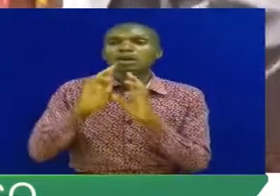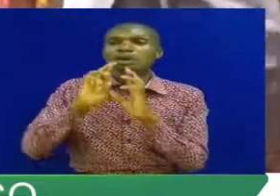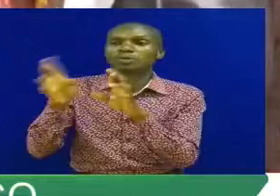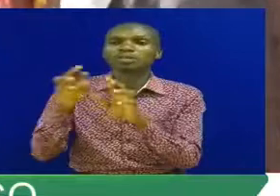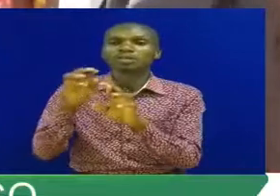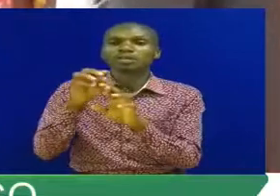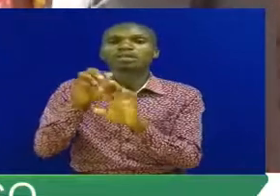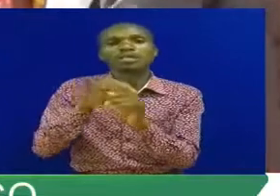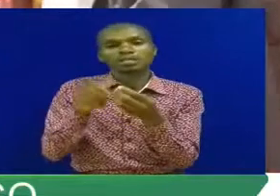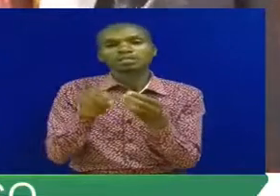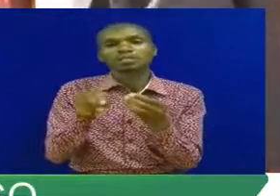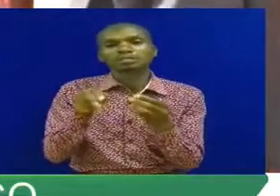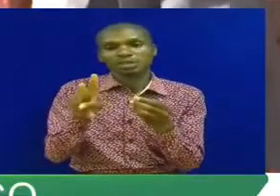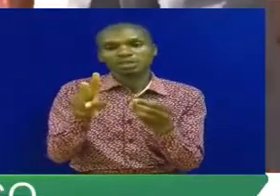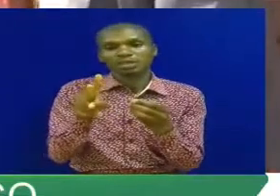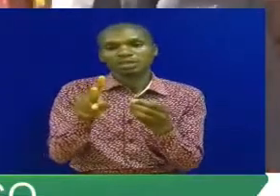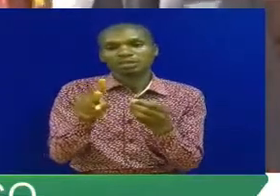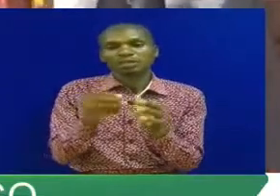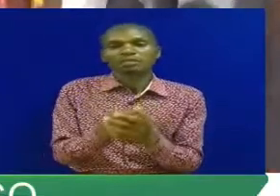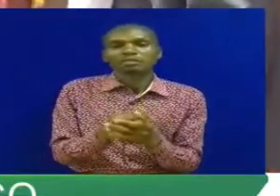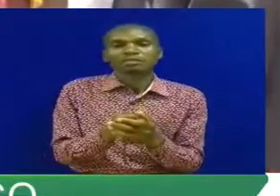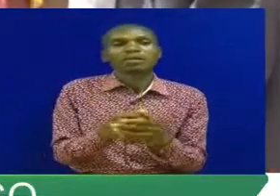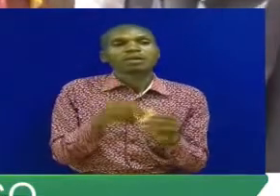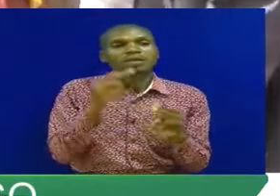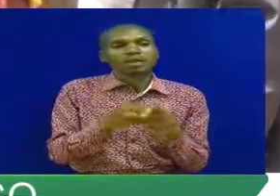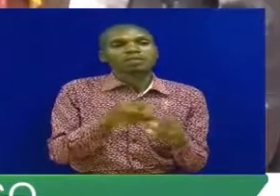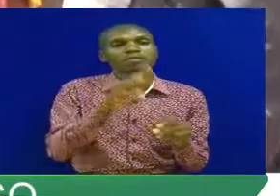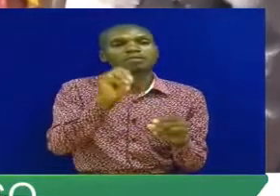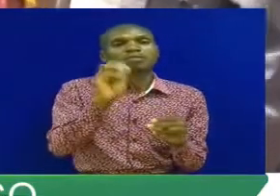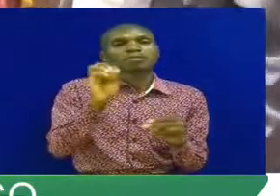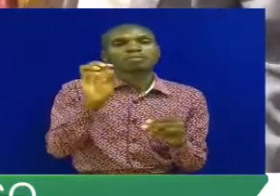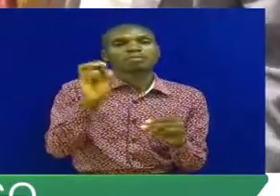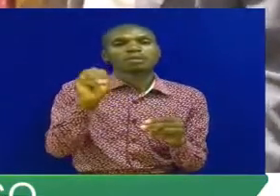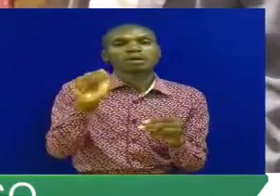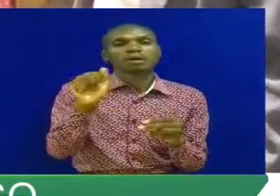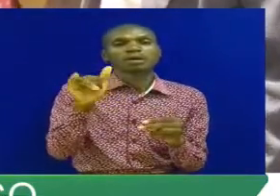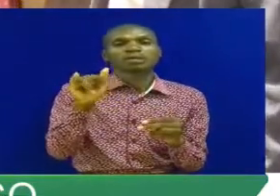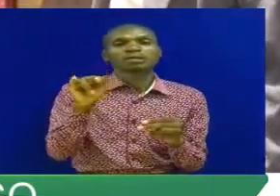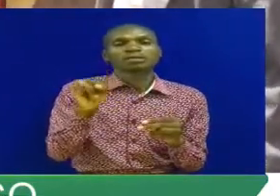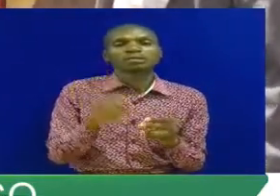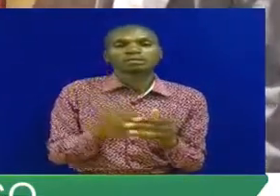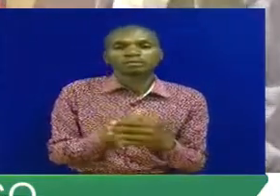Kisii Teaching and Referral. Elitalia nani gongoro kwa Mildred Momanyi.